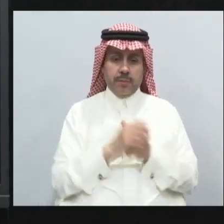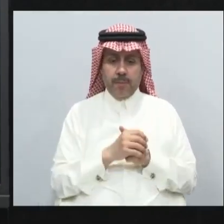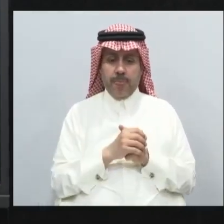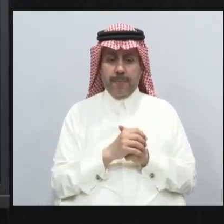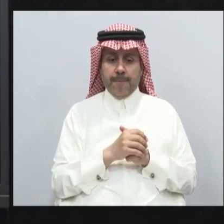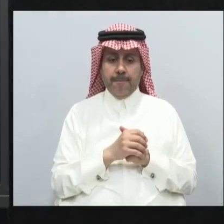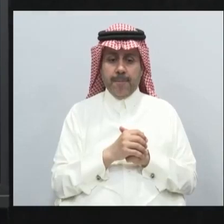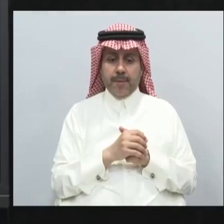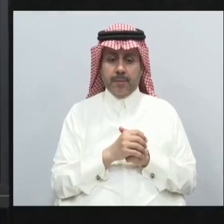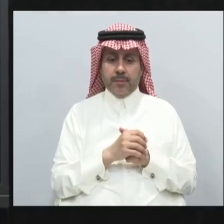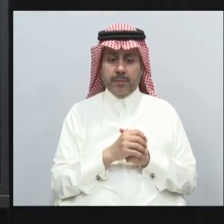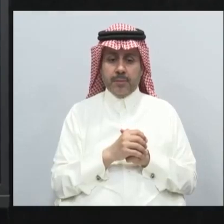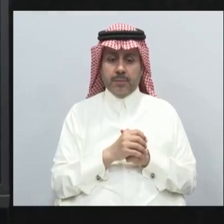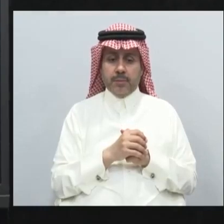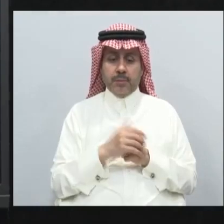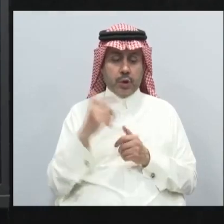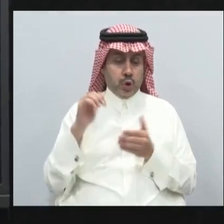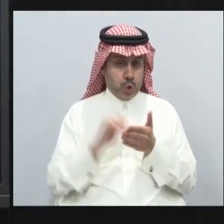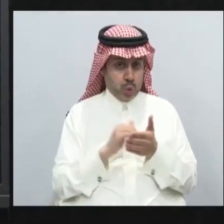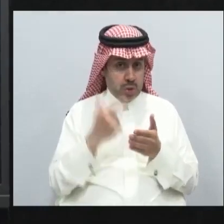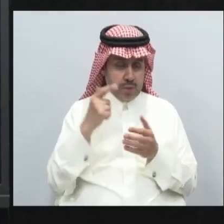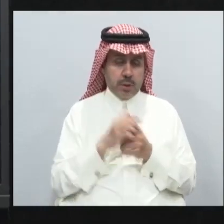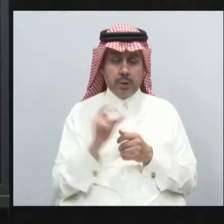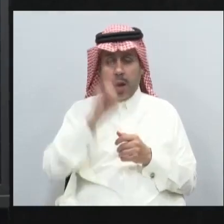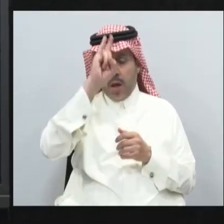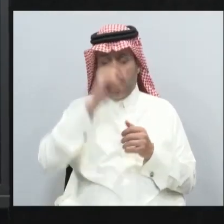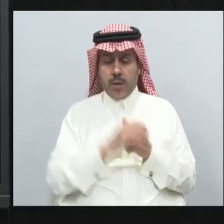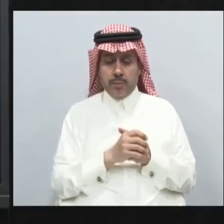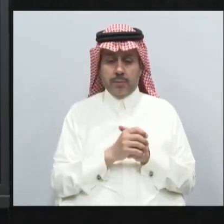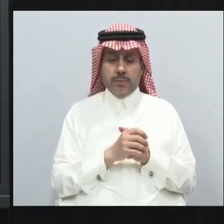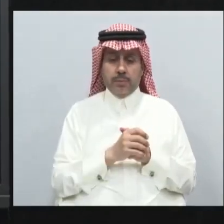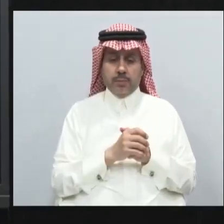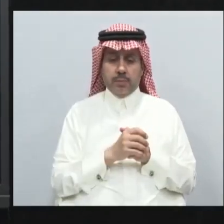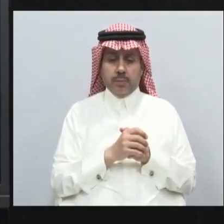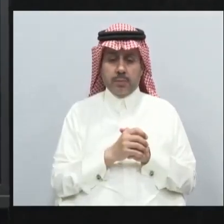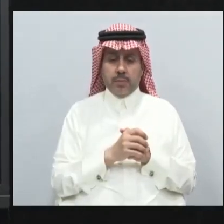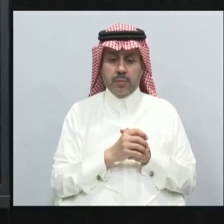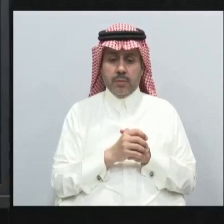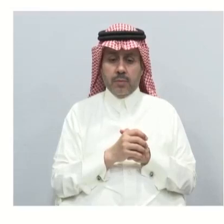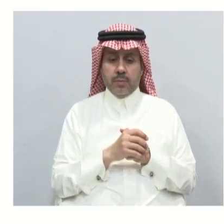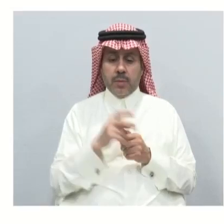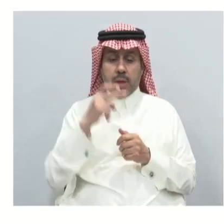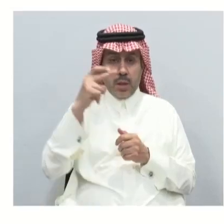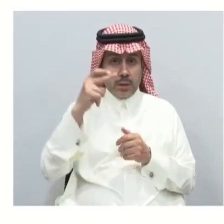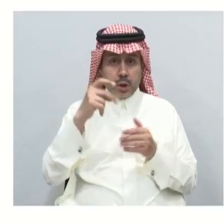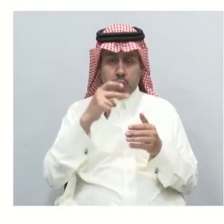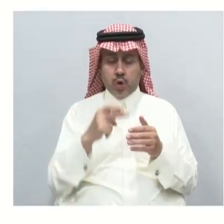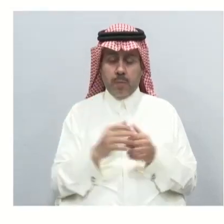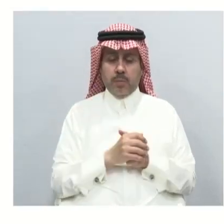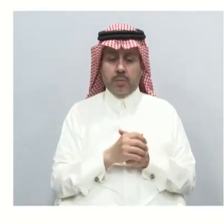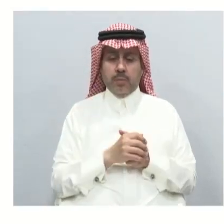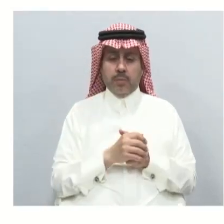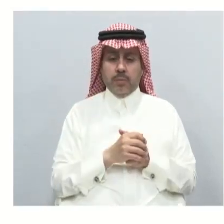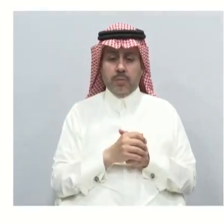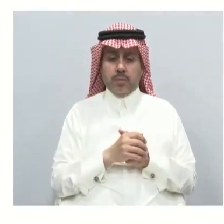ضبط هذه الشروط السبعه التي هي شروط لا اله الا الله اختر من القائمه ما ينافي الشرط